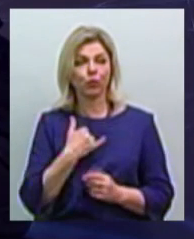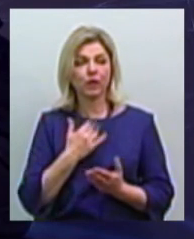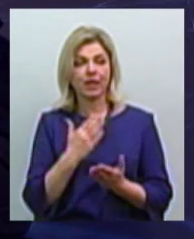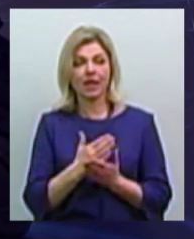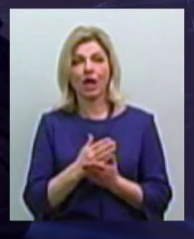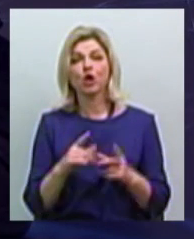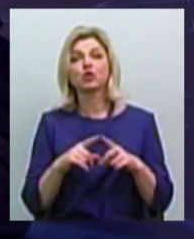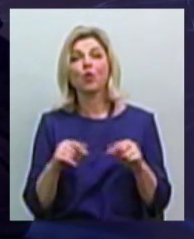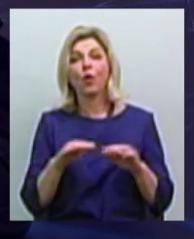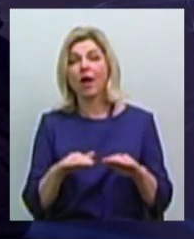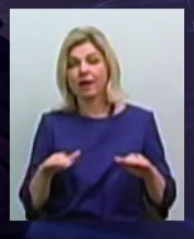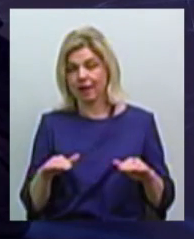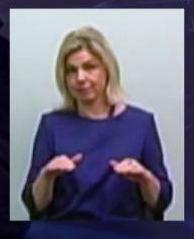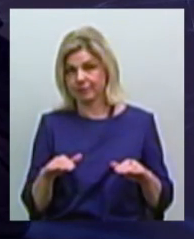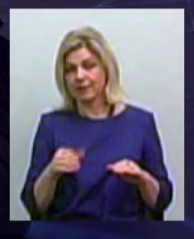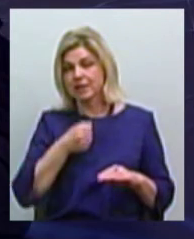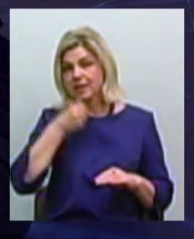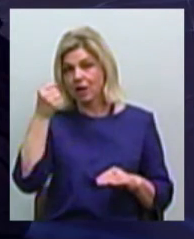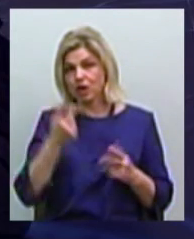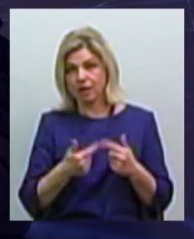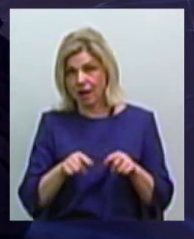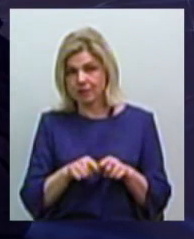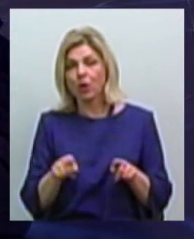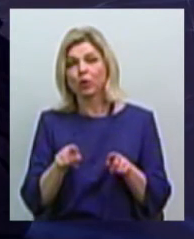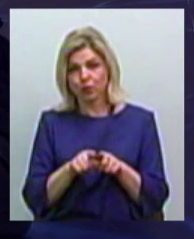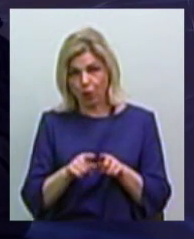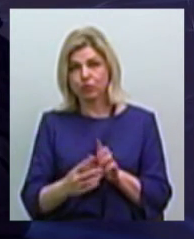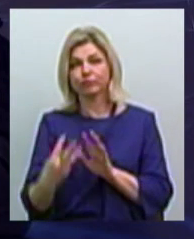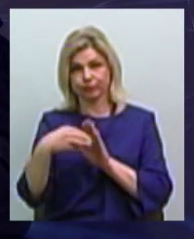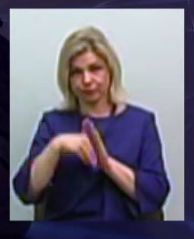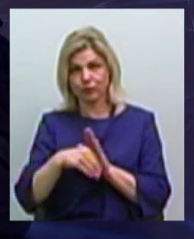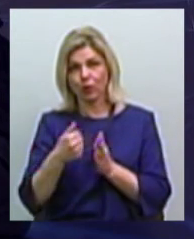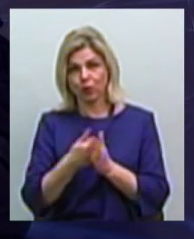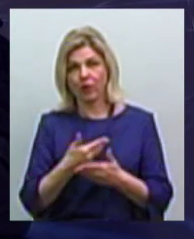це школярі ще старших класів, які також до нас долучаються